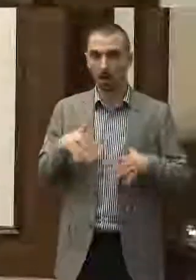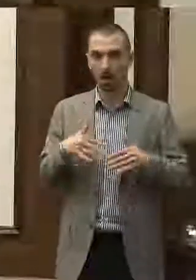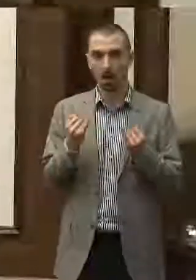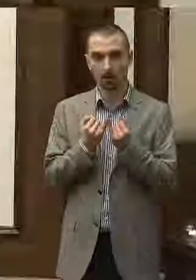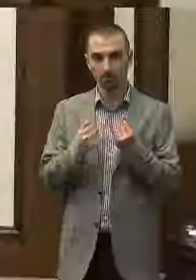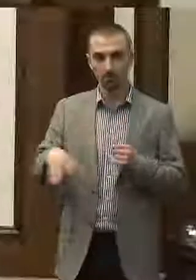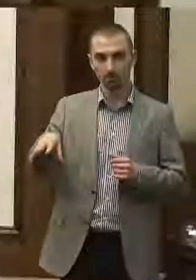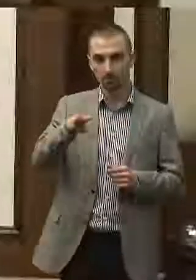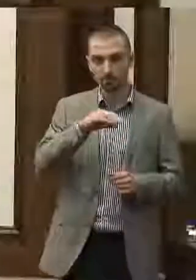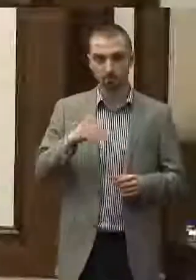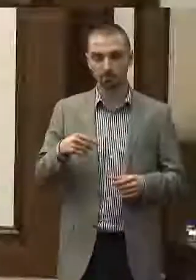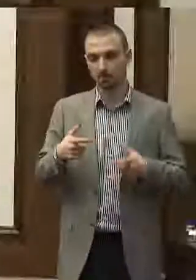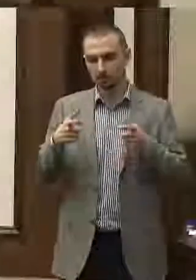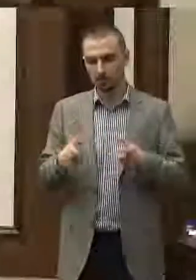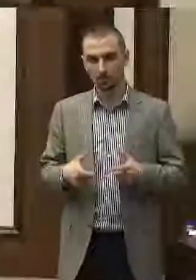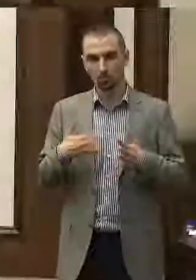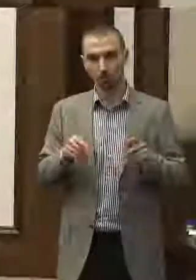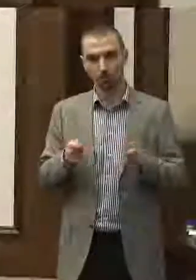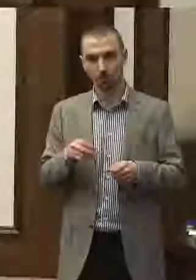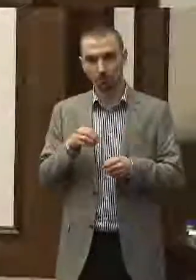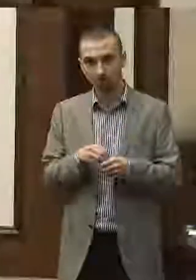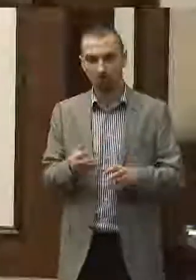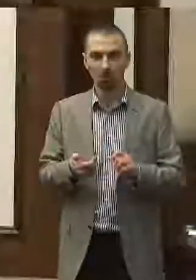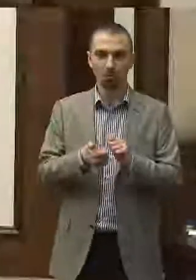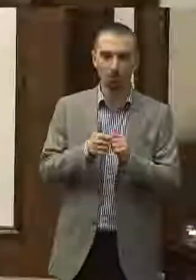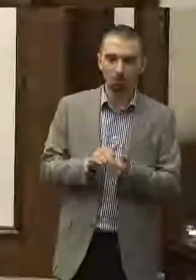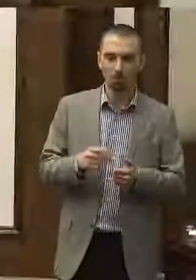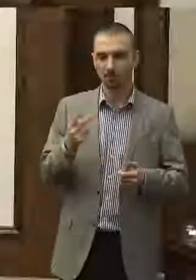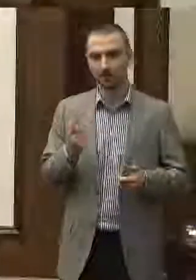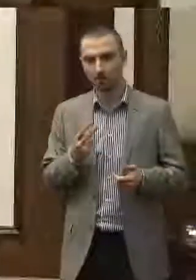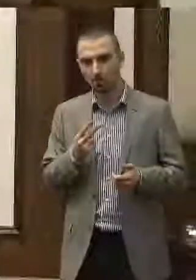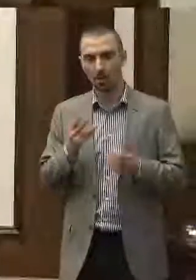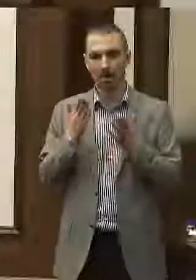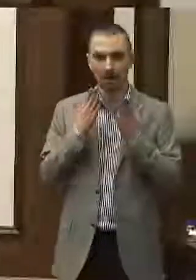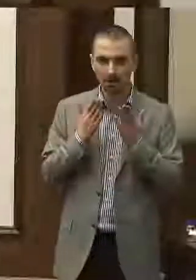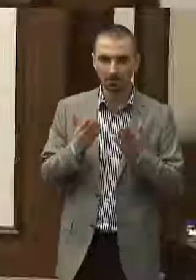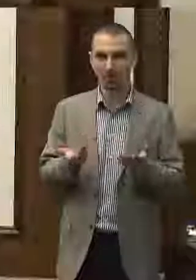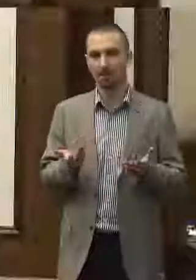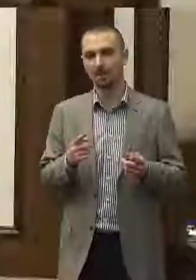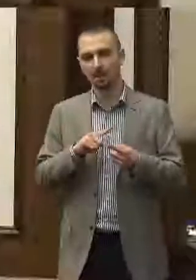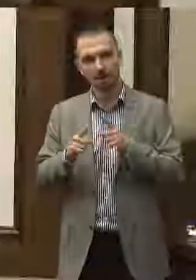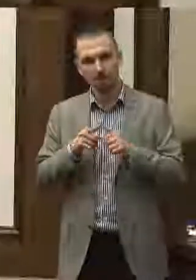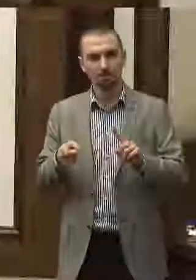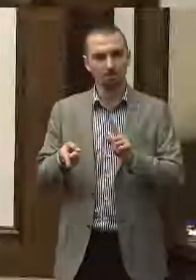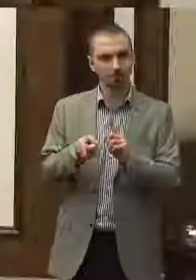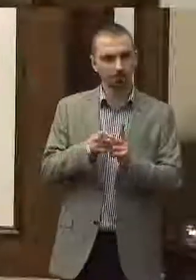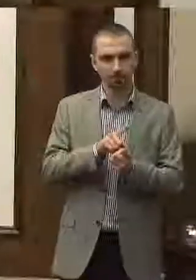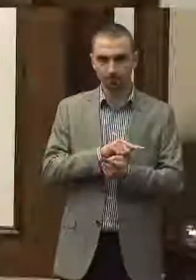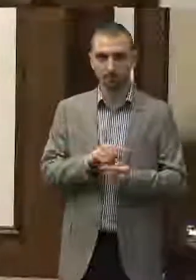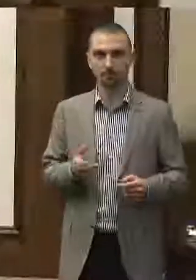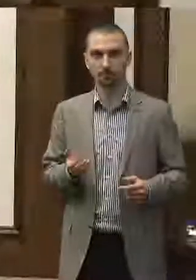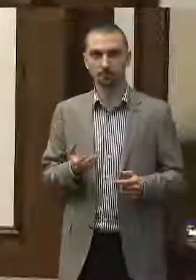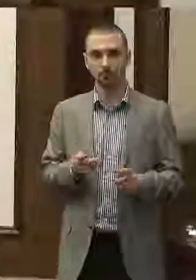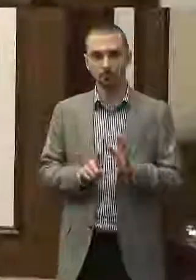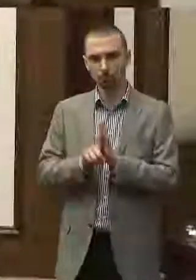kardeşlerimiz bölgemizde de, ilçemizde de, sporda, sanatta, edebiyatta, siyasette birçok dalda